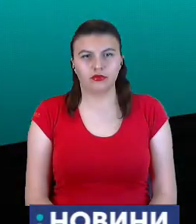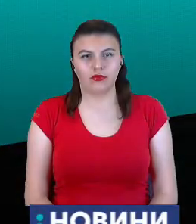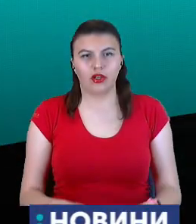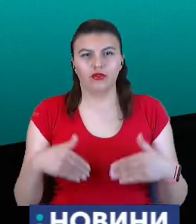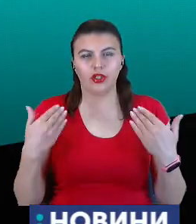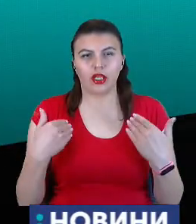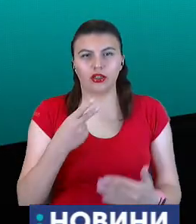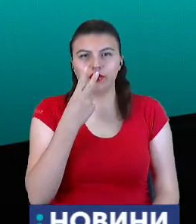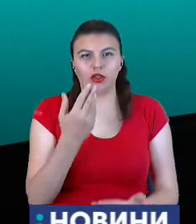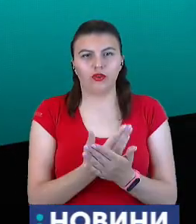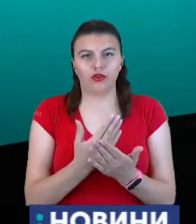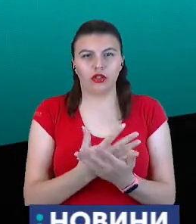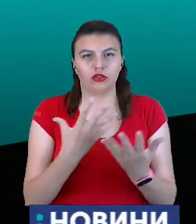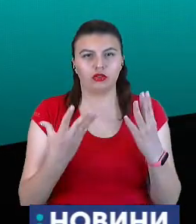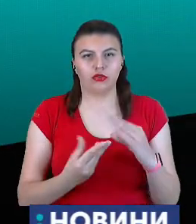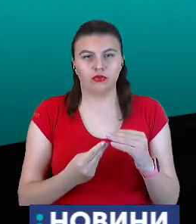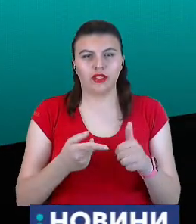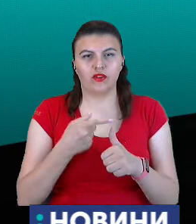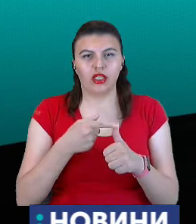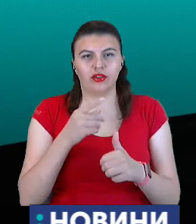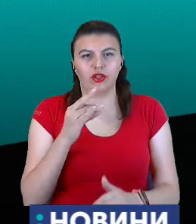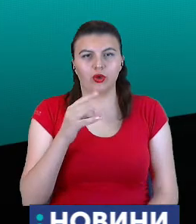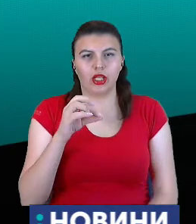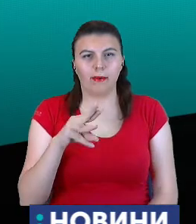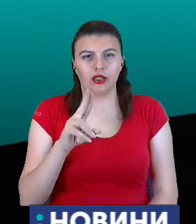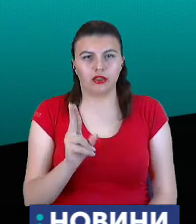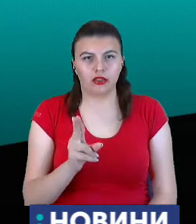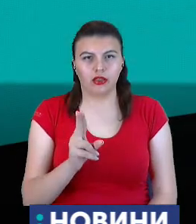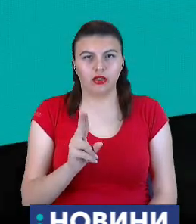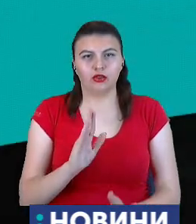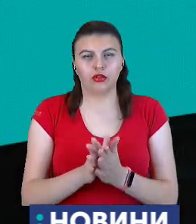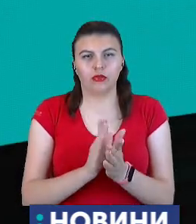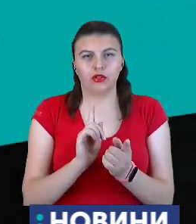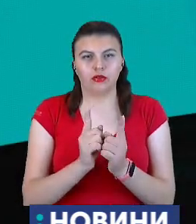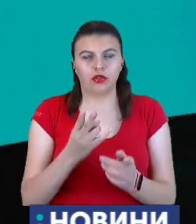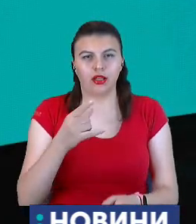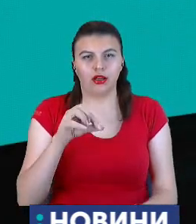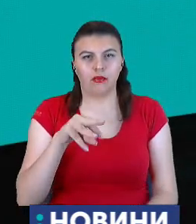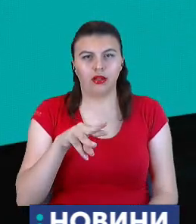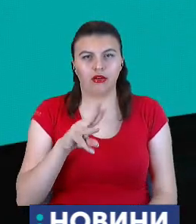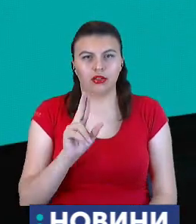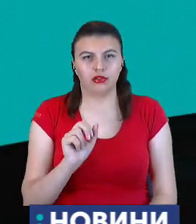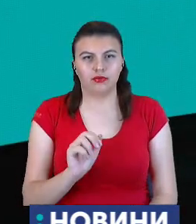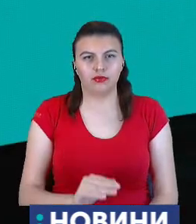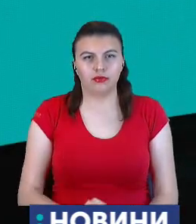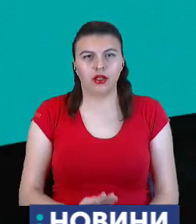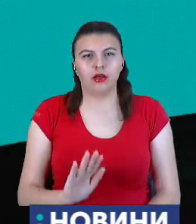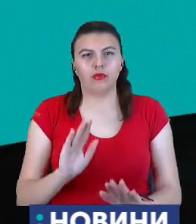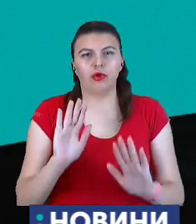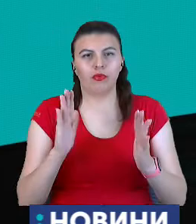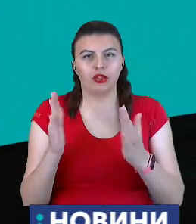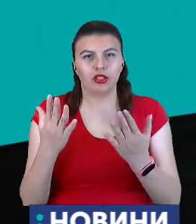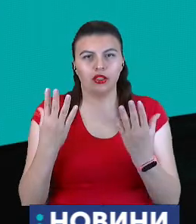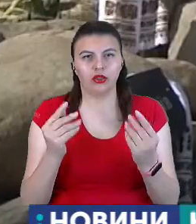Вітаю, ви дивитесь новини на Суспільному. Мене звати Вікторія Мельник. Сурдопереклад здійснює Наталя Маленка. І про події дня